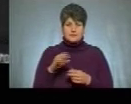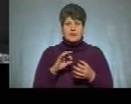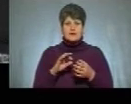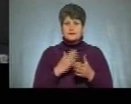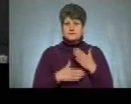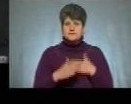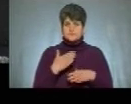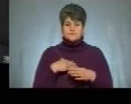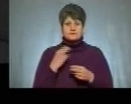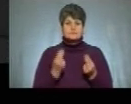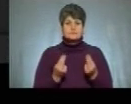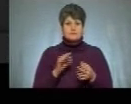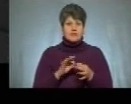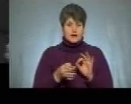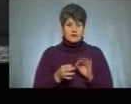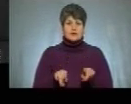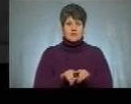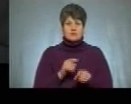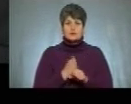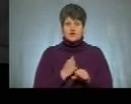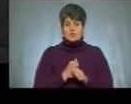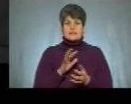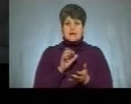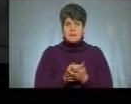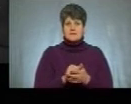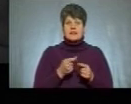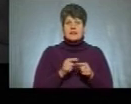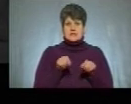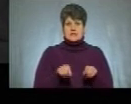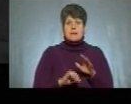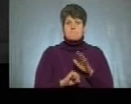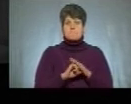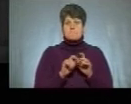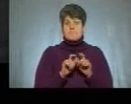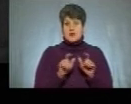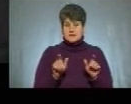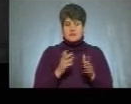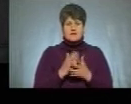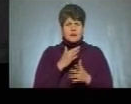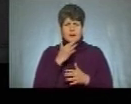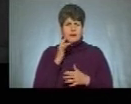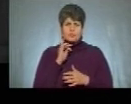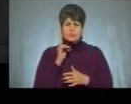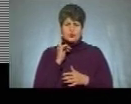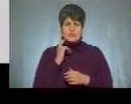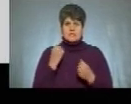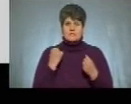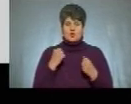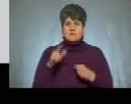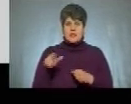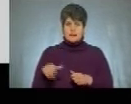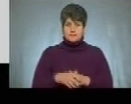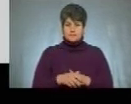паралімпійських ігр, теж працюємо і займаємося на цій базі. Є багато молодих ще спортсменів.